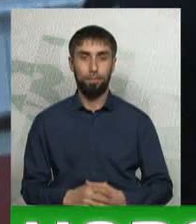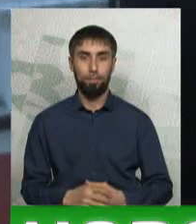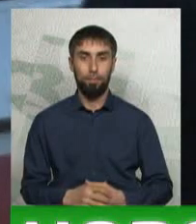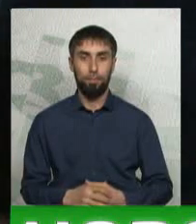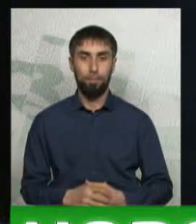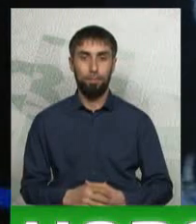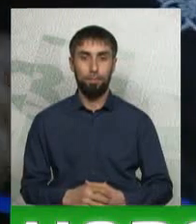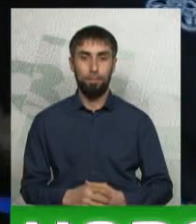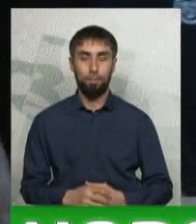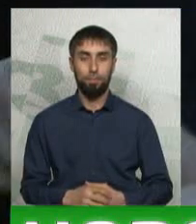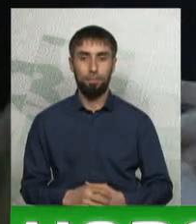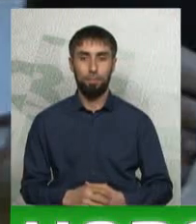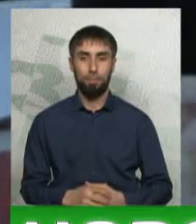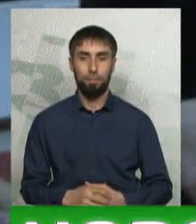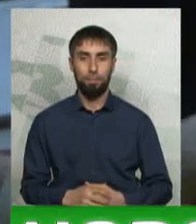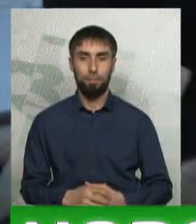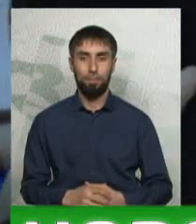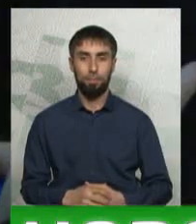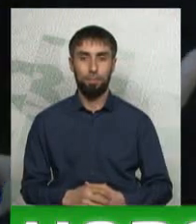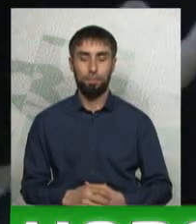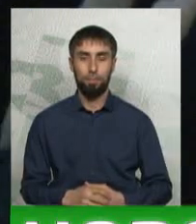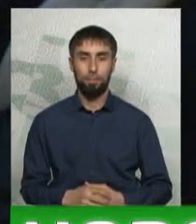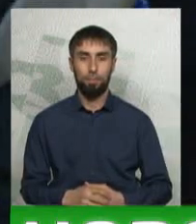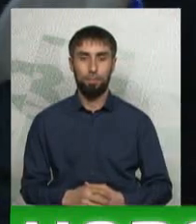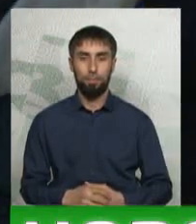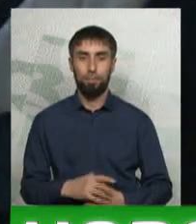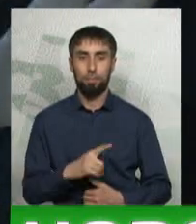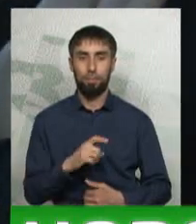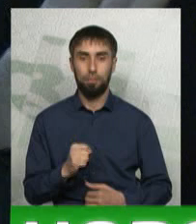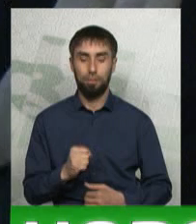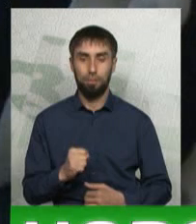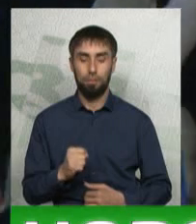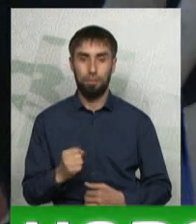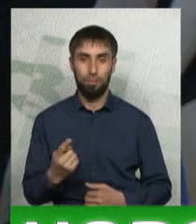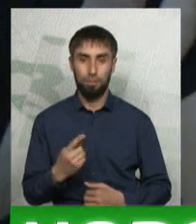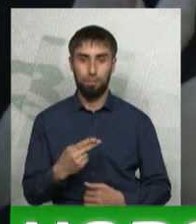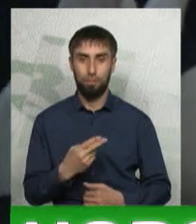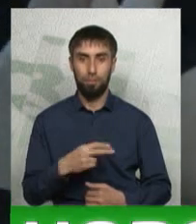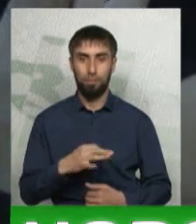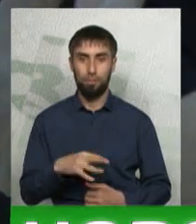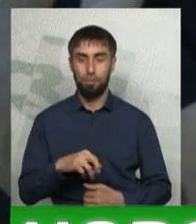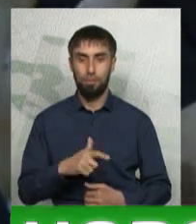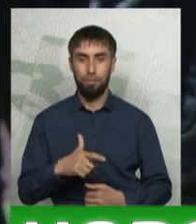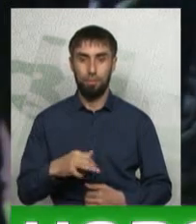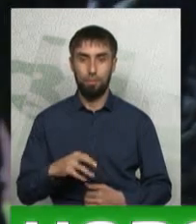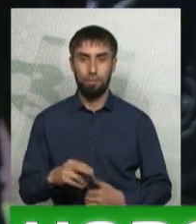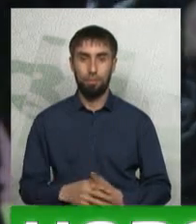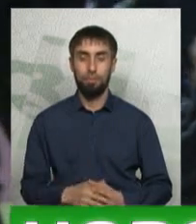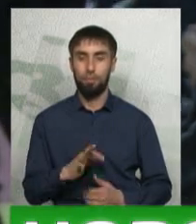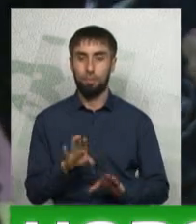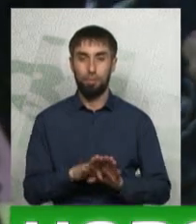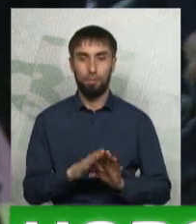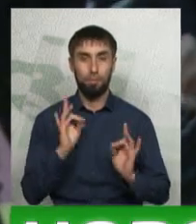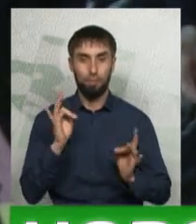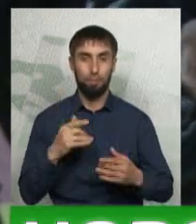Травм надолго запомнит, еще раз конкретно. Так за первыми доказательства целое Магомед. Вот так